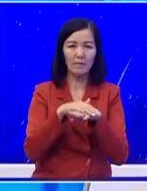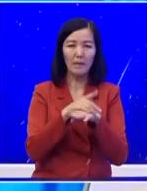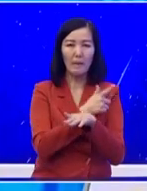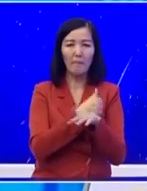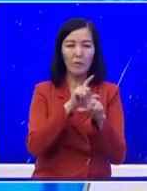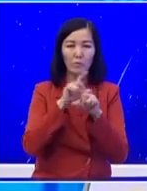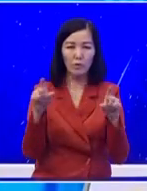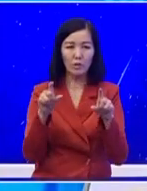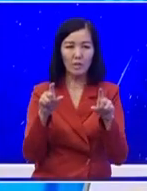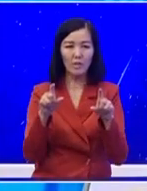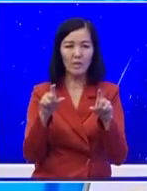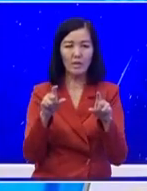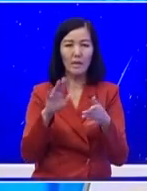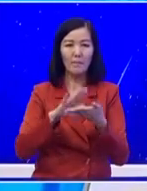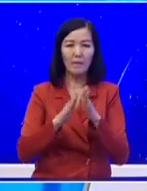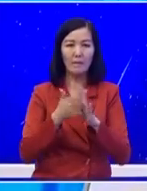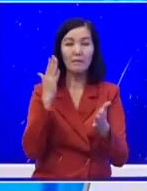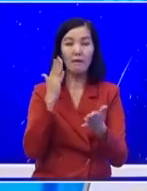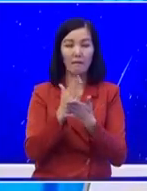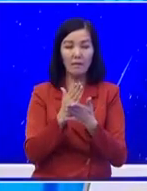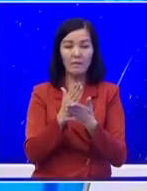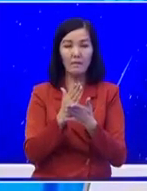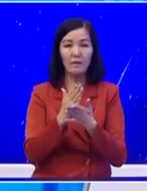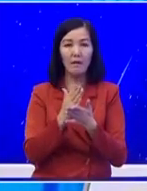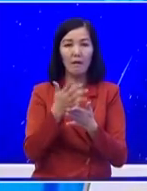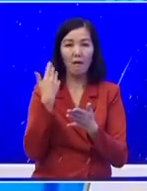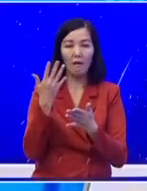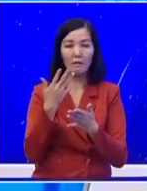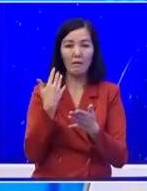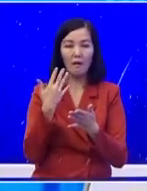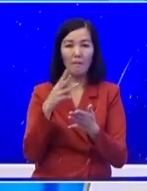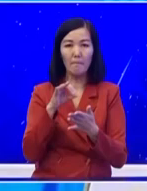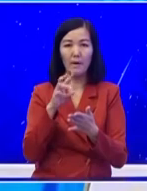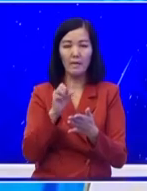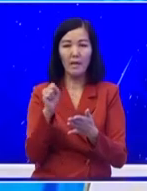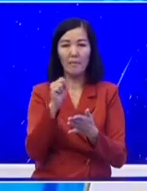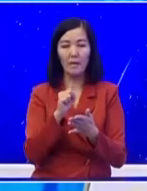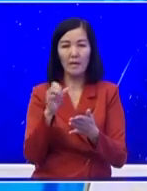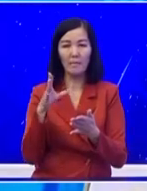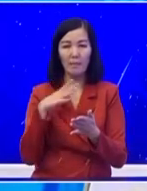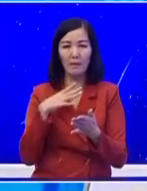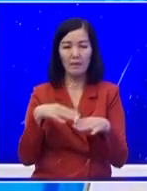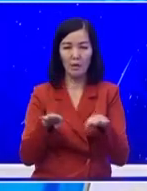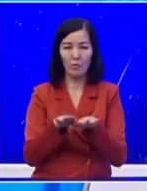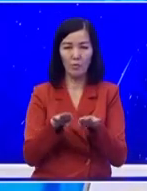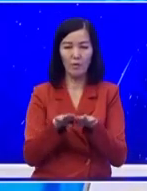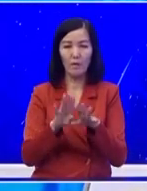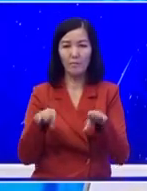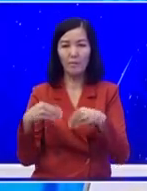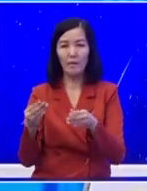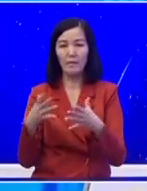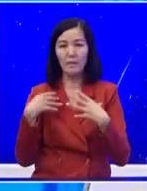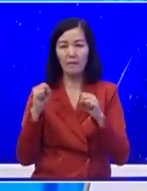медучреждений. Такая практика у нас уже имеется, когда в марте-апреле этого года нами было передано в